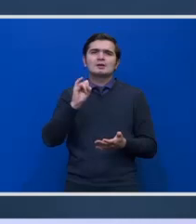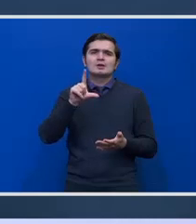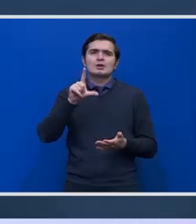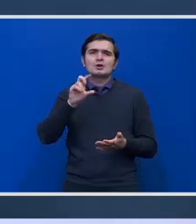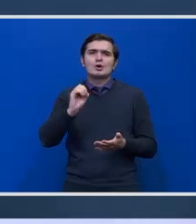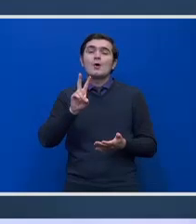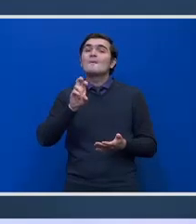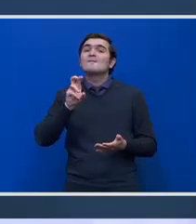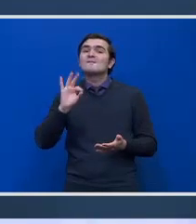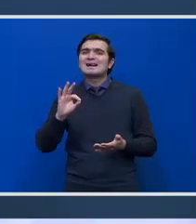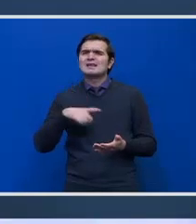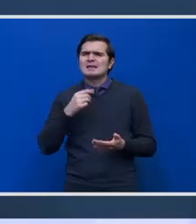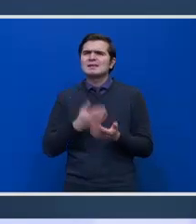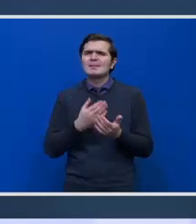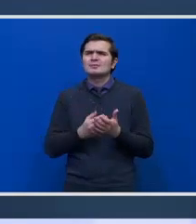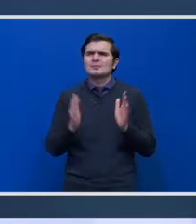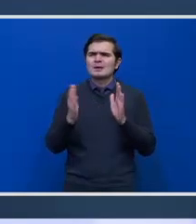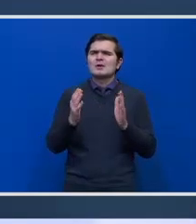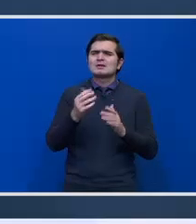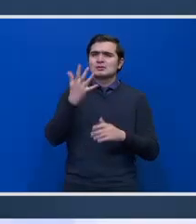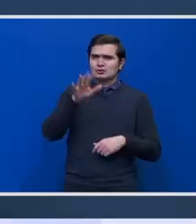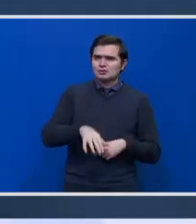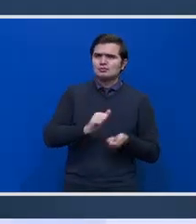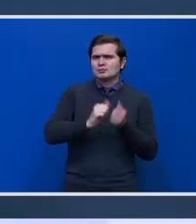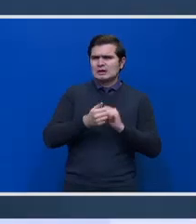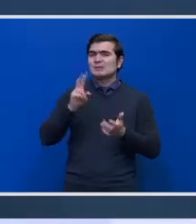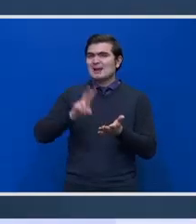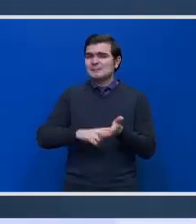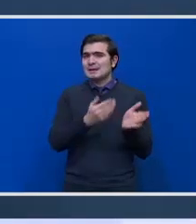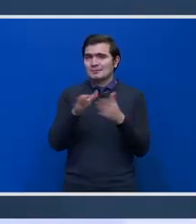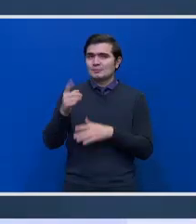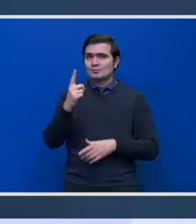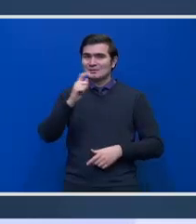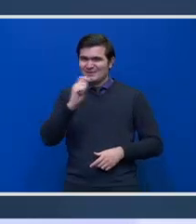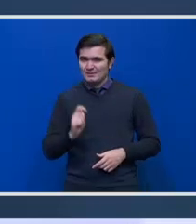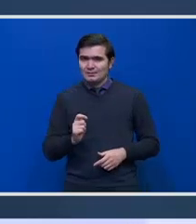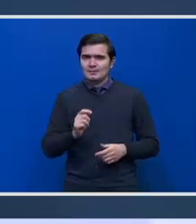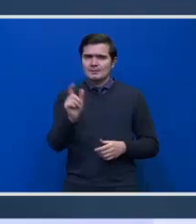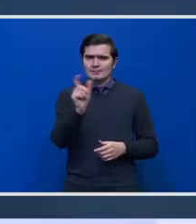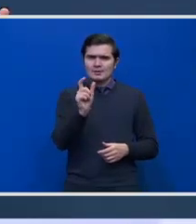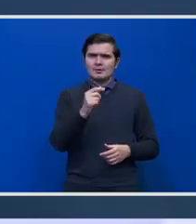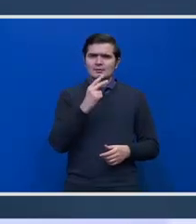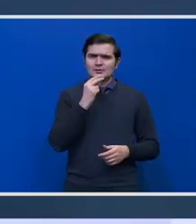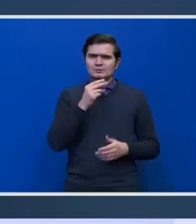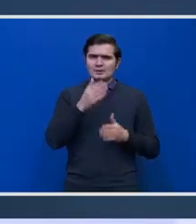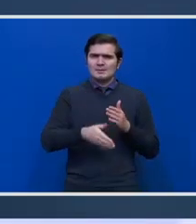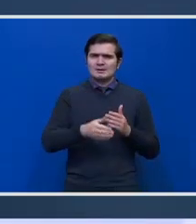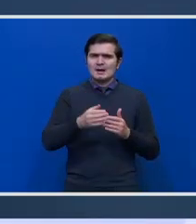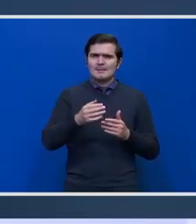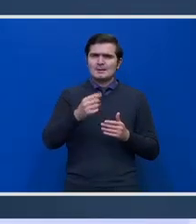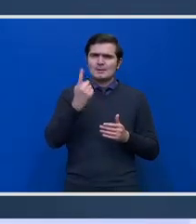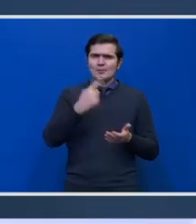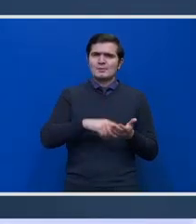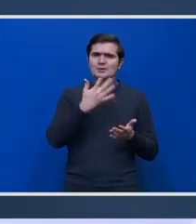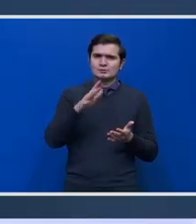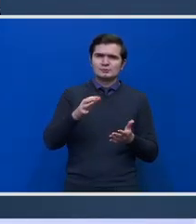nu greșesc, este pentru acea perioadă de 5 luni de zile sau se aplică doar de la 1 februarie încolo? Perioada de 1500 de metri cub și perioada